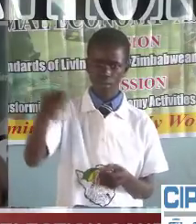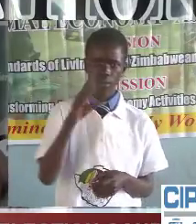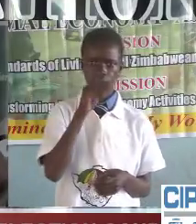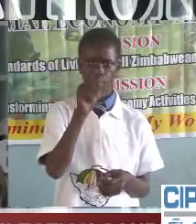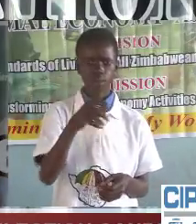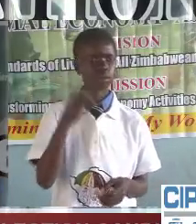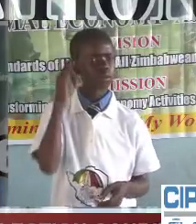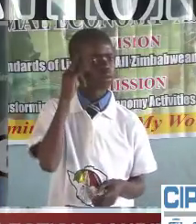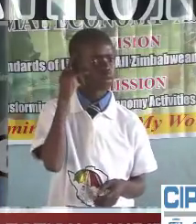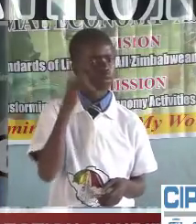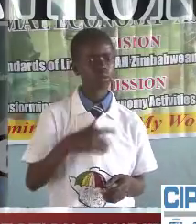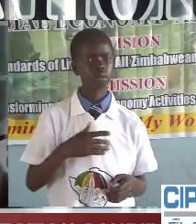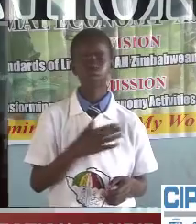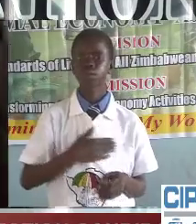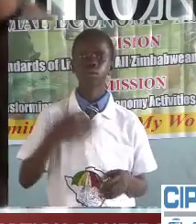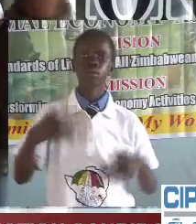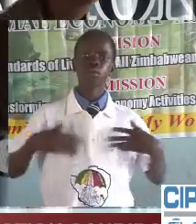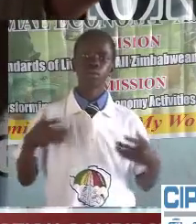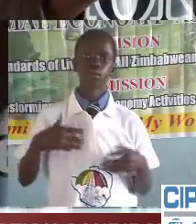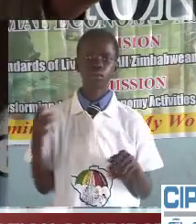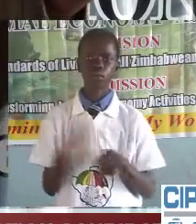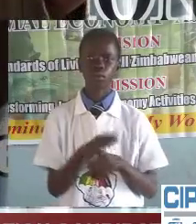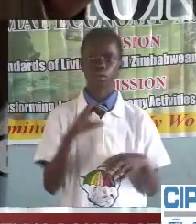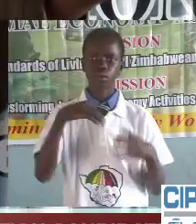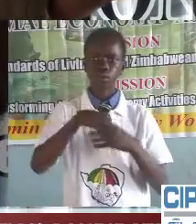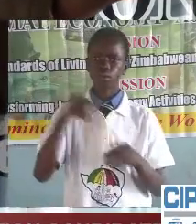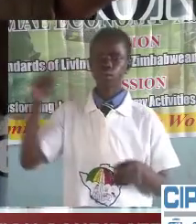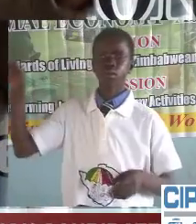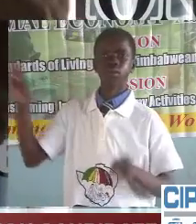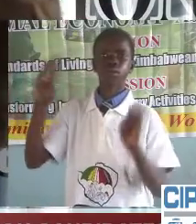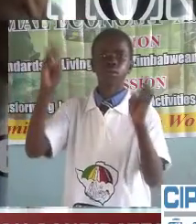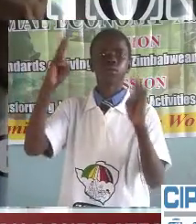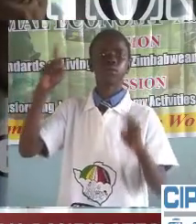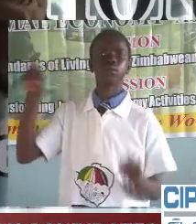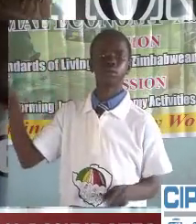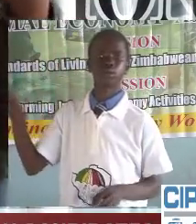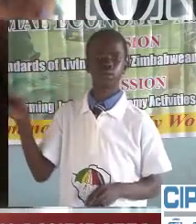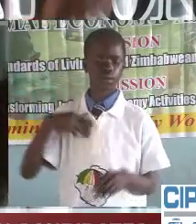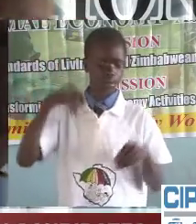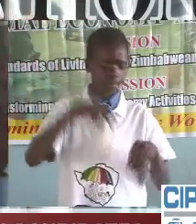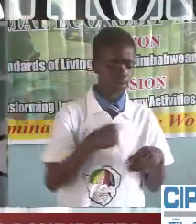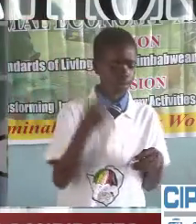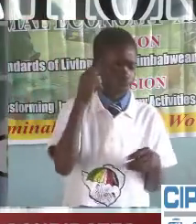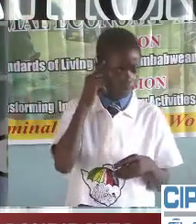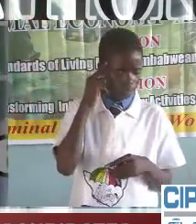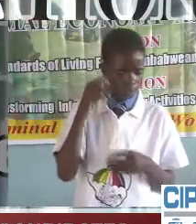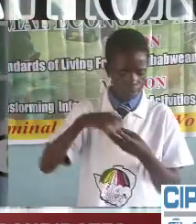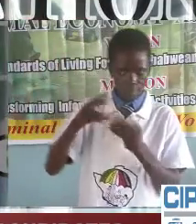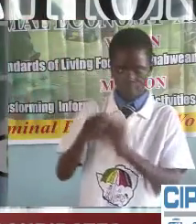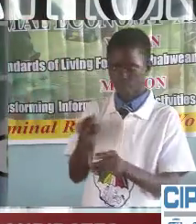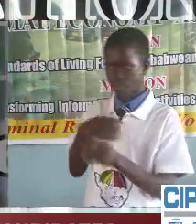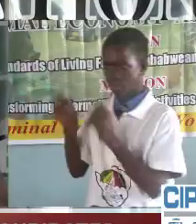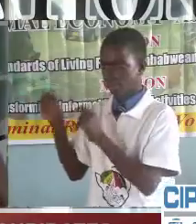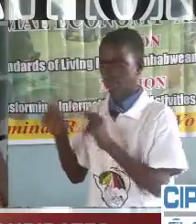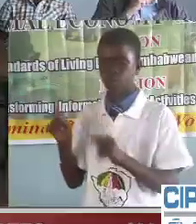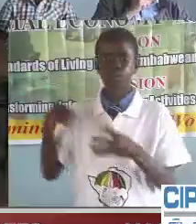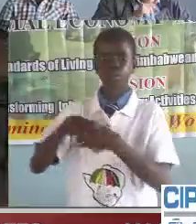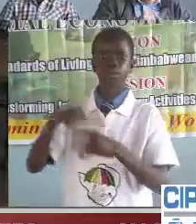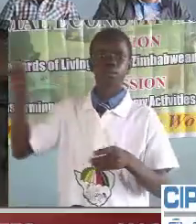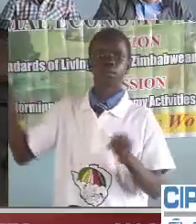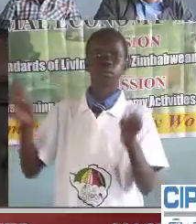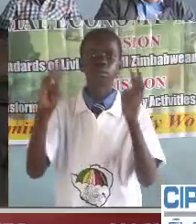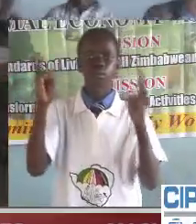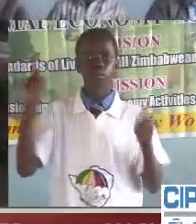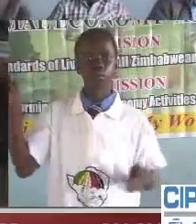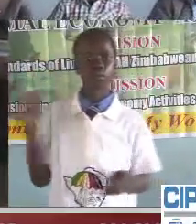dzandofunga dzandogona kufadzai, asi uko kuita blockage. That blockage inoitika iko kutofanira kudzoka kwamuri toita sei nayo kutoti vanhu